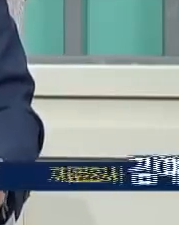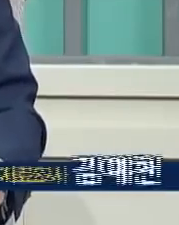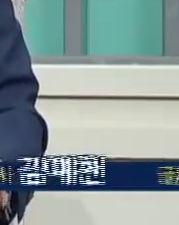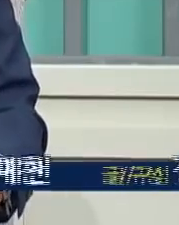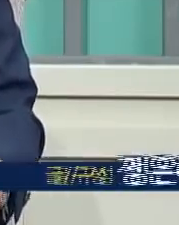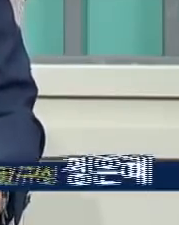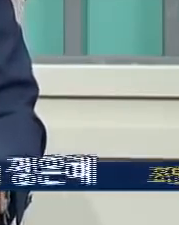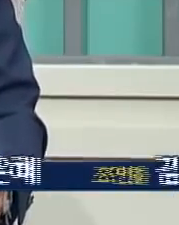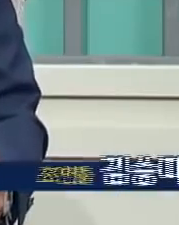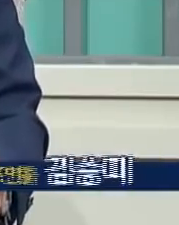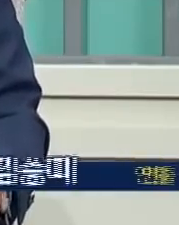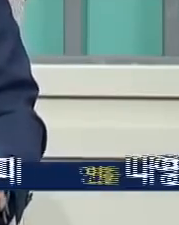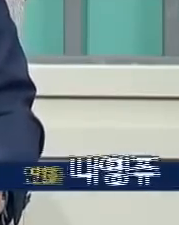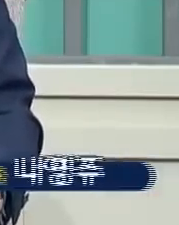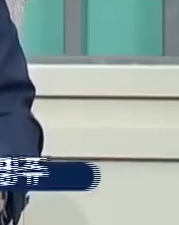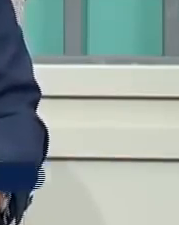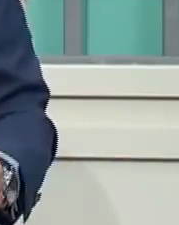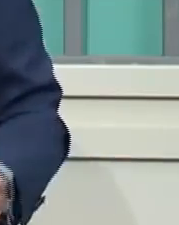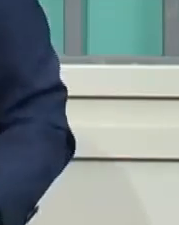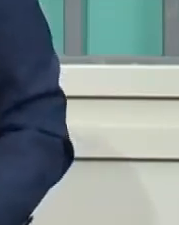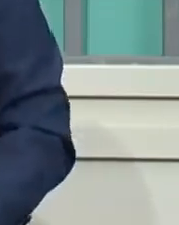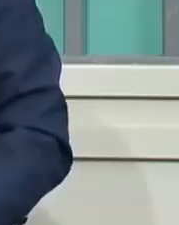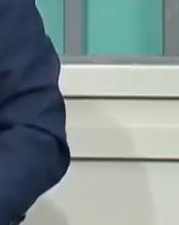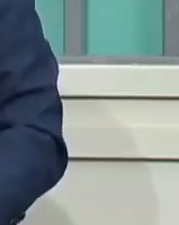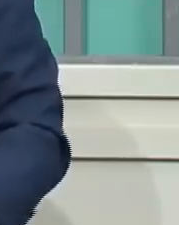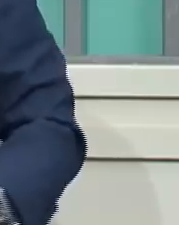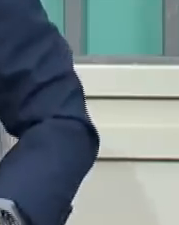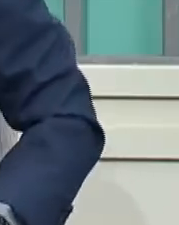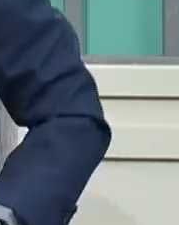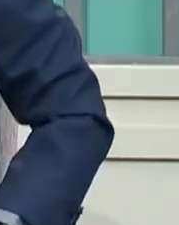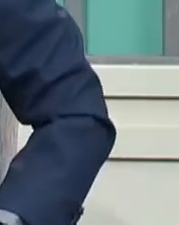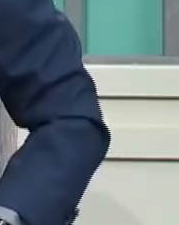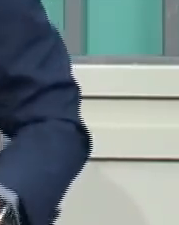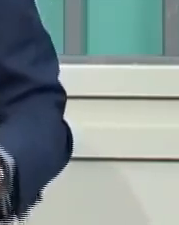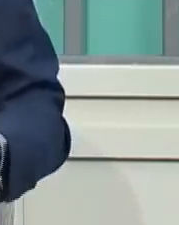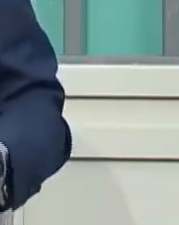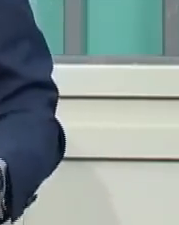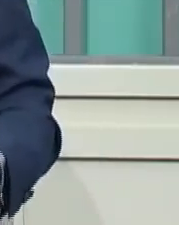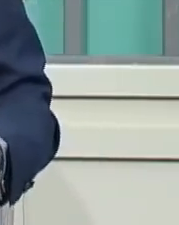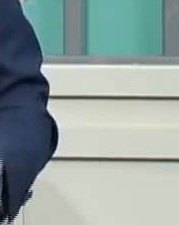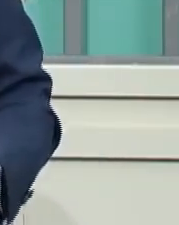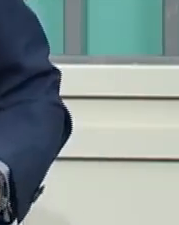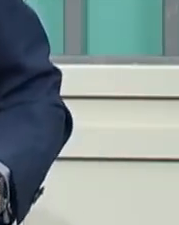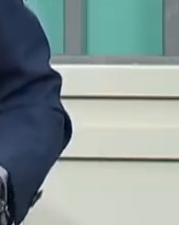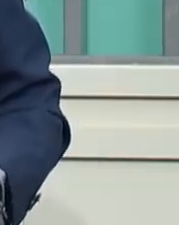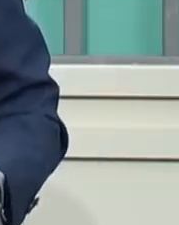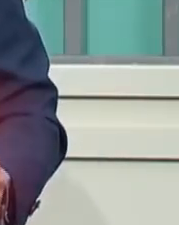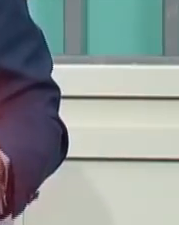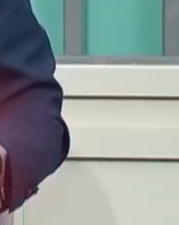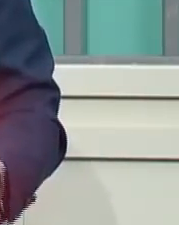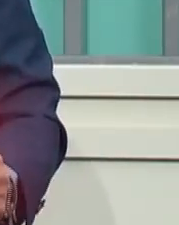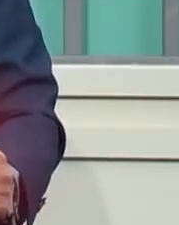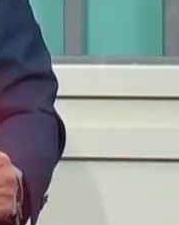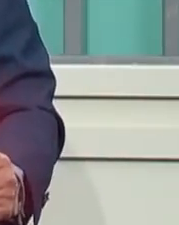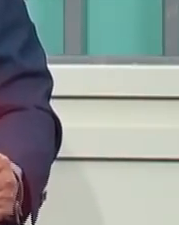사탄은 사탄일 뿐이야. 하나님이 아니다. 자, 오늘도 주님과 함께